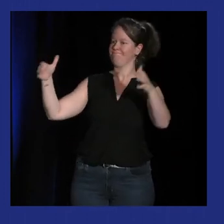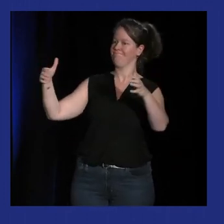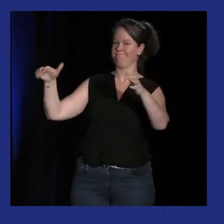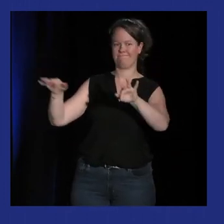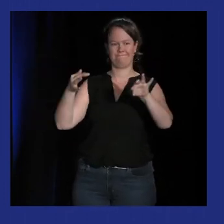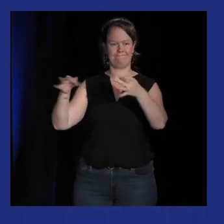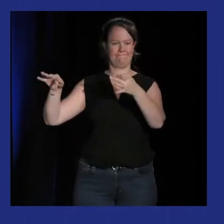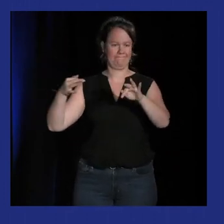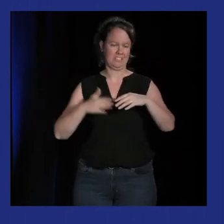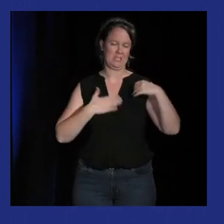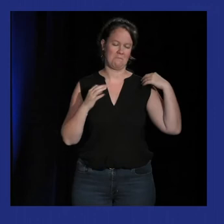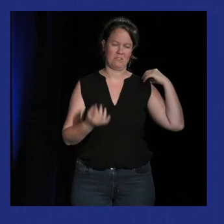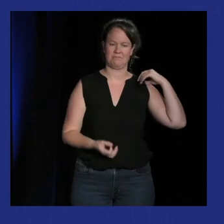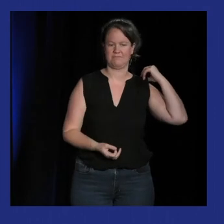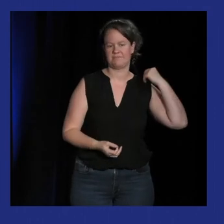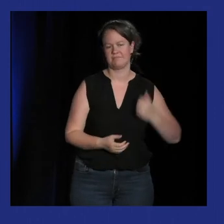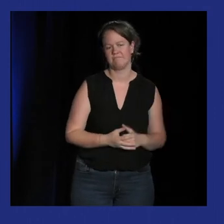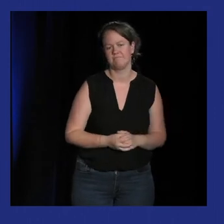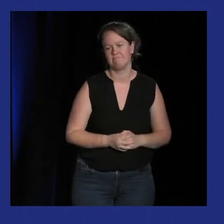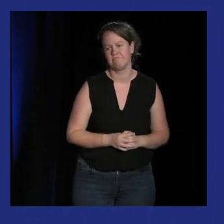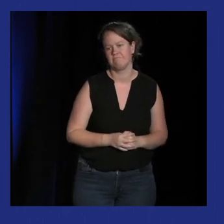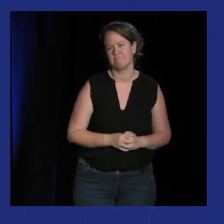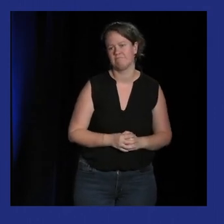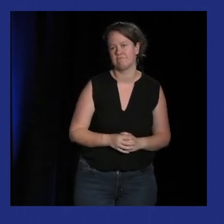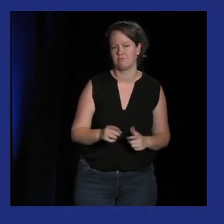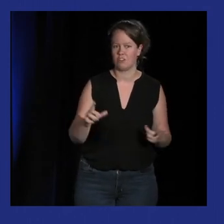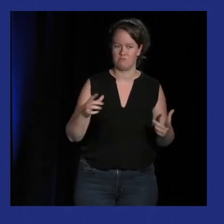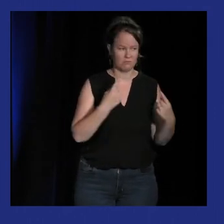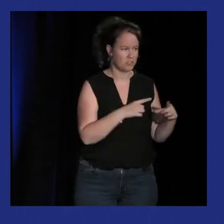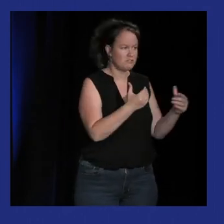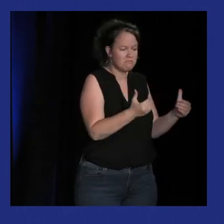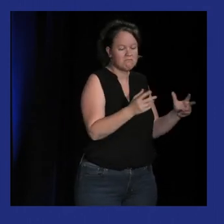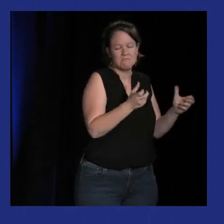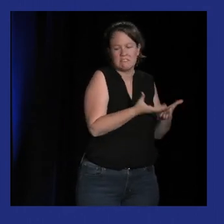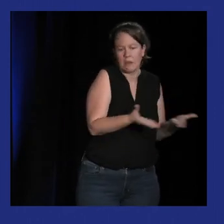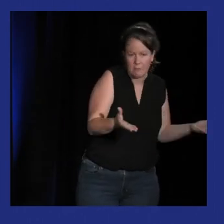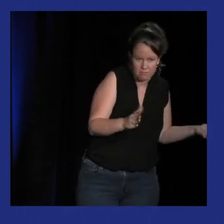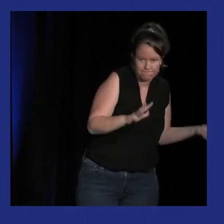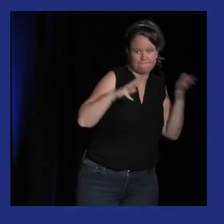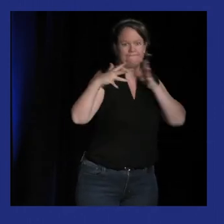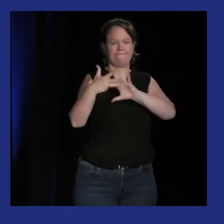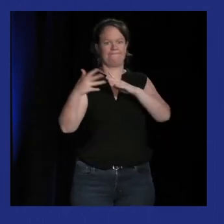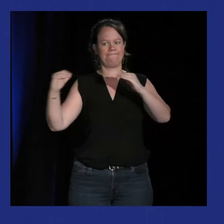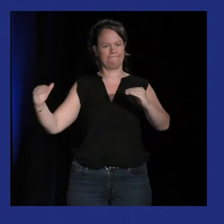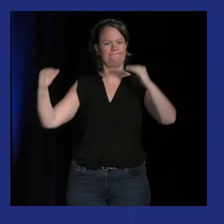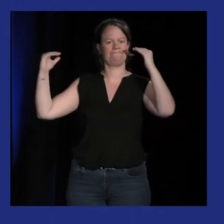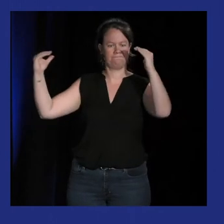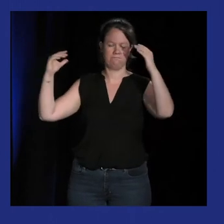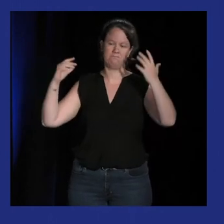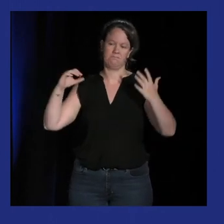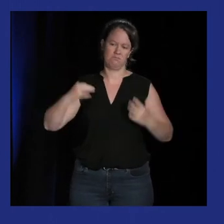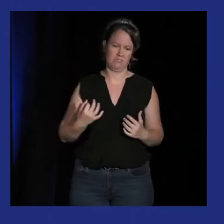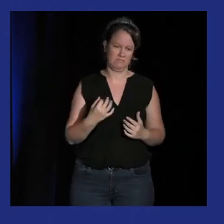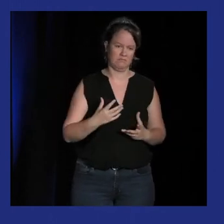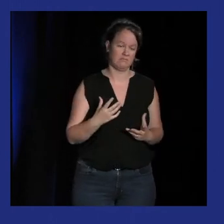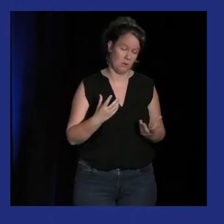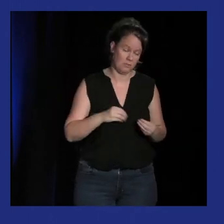littéralement transcender sa condition originelle surtout quand c'est des musiques un peu